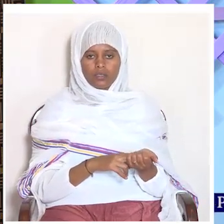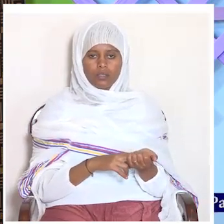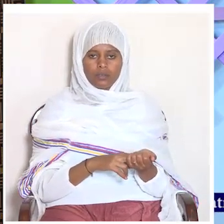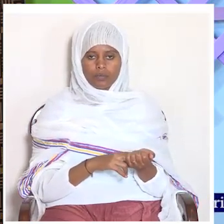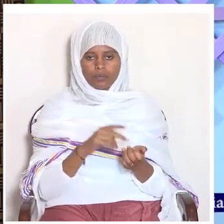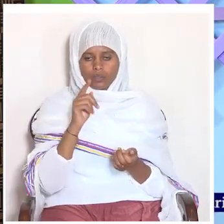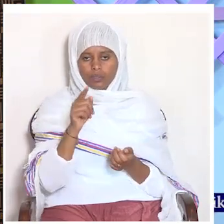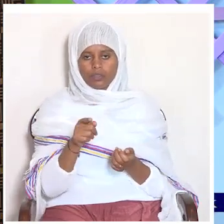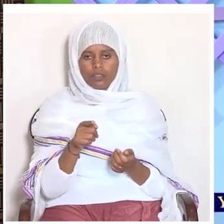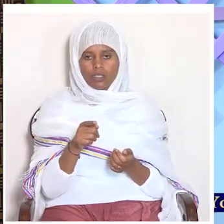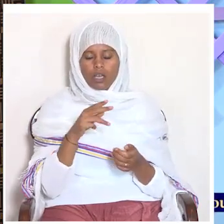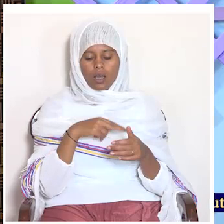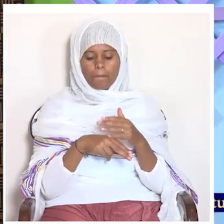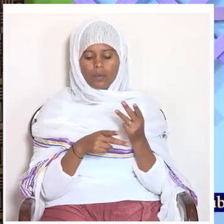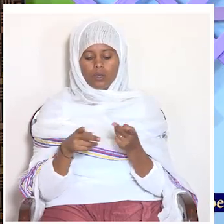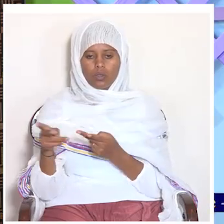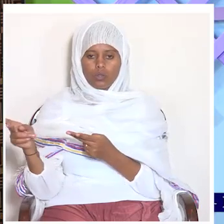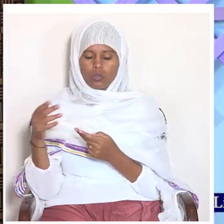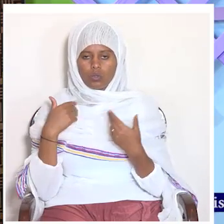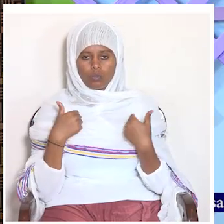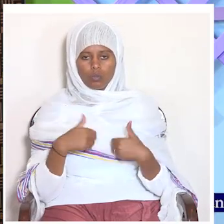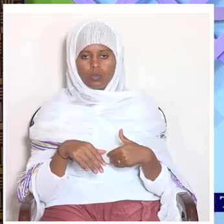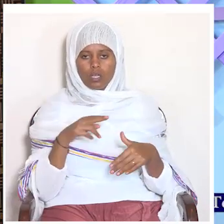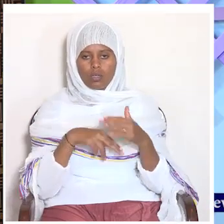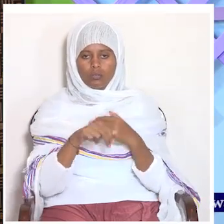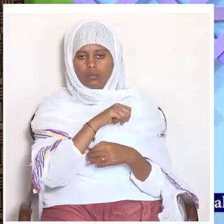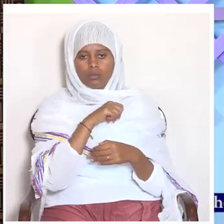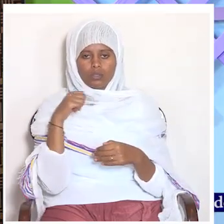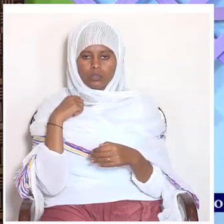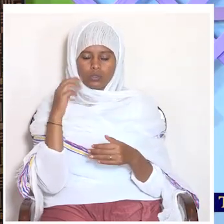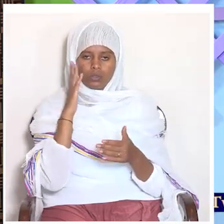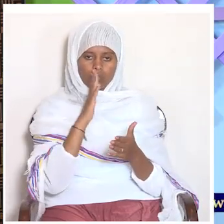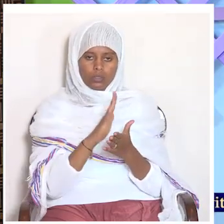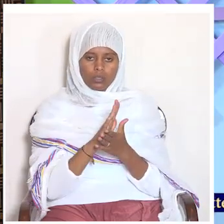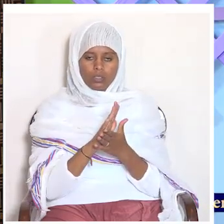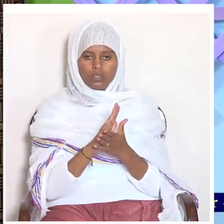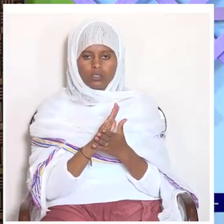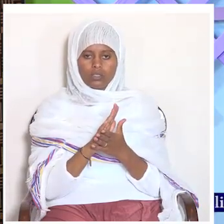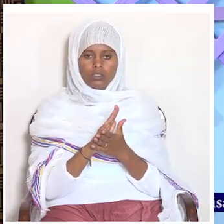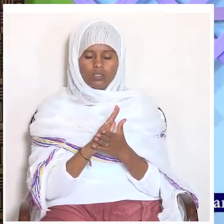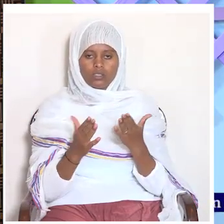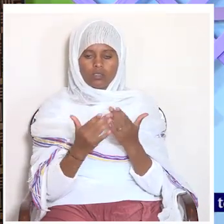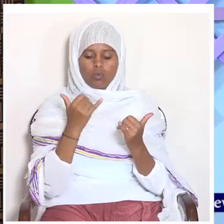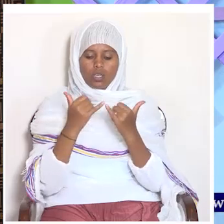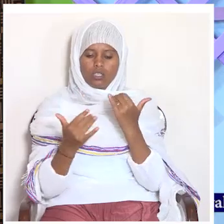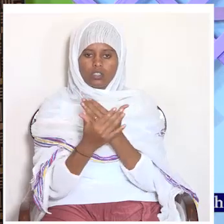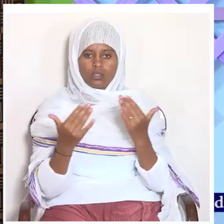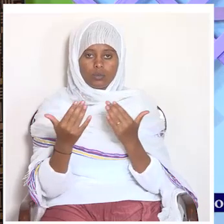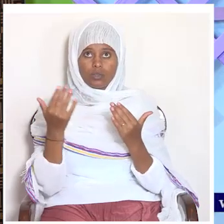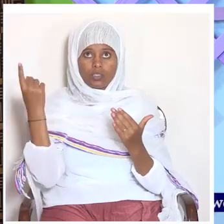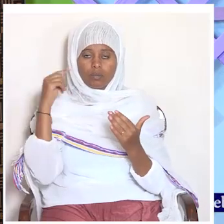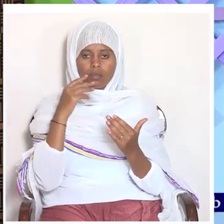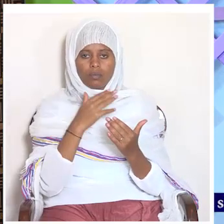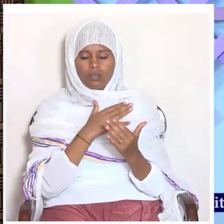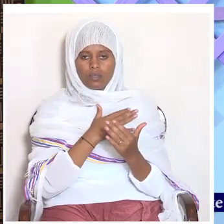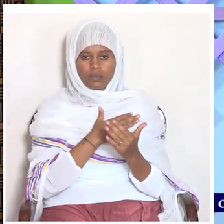ኣሜን። እቲ ኣብ ባህሪኡ ሞት ኣብ መንግስቱ ሕልፈት ንምሕረቱ ወሰን ዘየብሉ